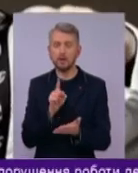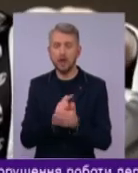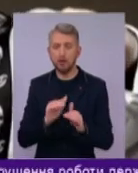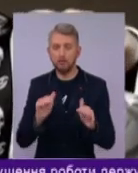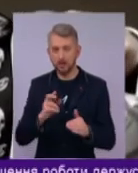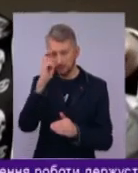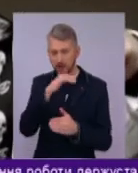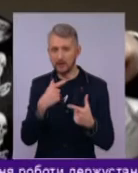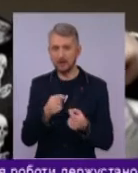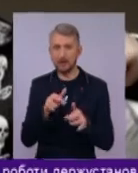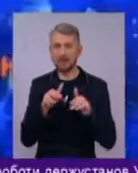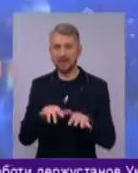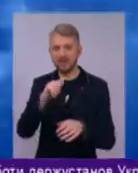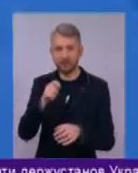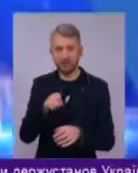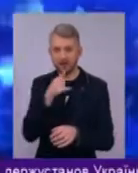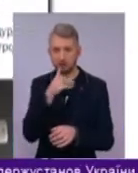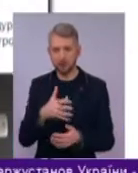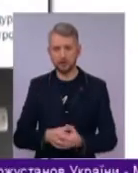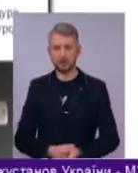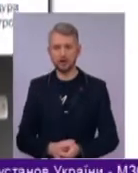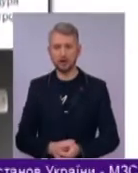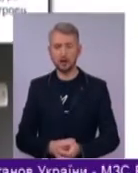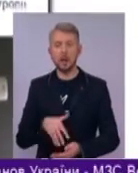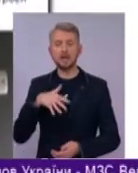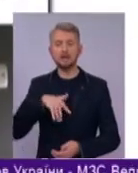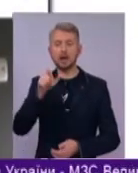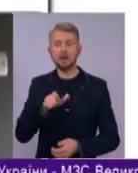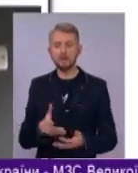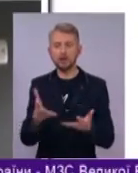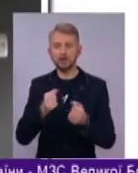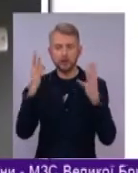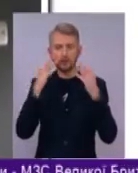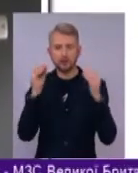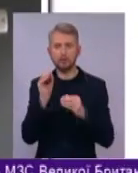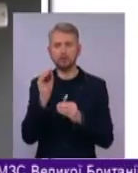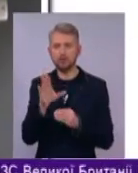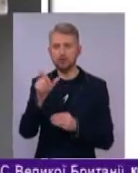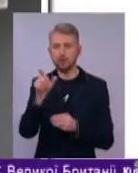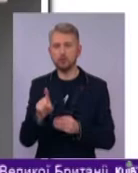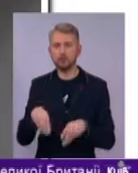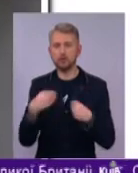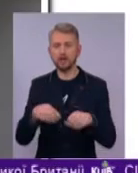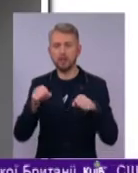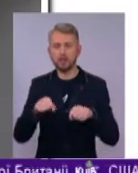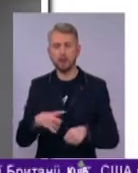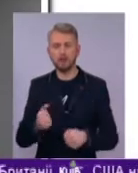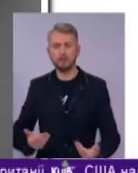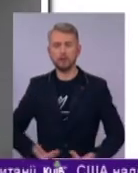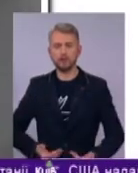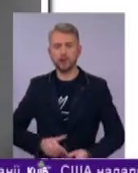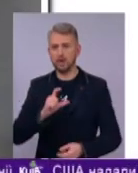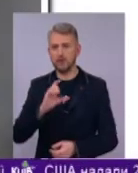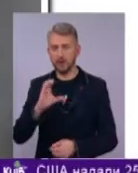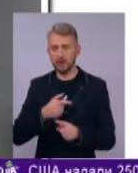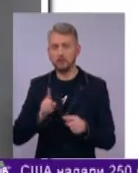де йде війна, він просто не може. Михайло Саакашвілі отримав у Нідерландах посвідчення особи, що дає право на проживання в ЄС. Про